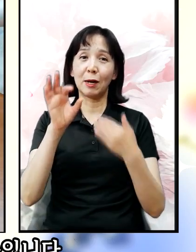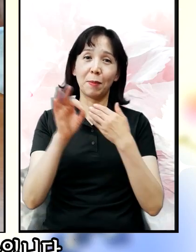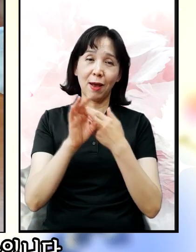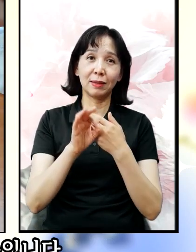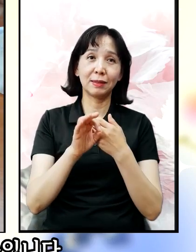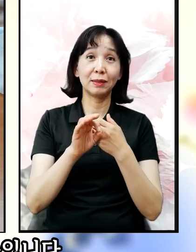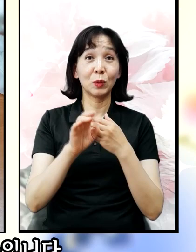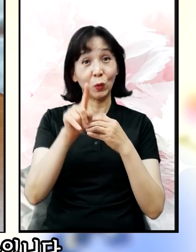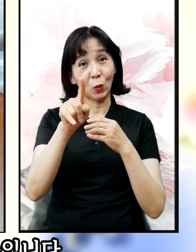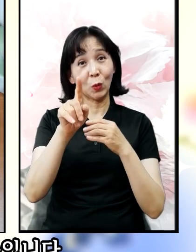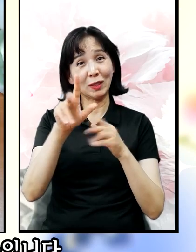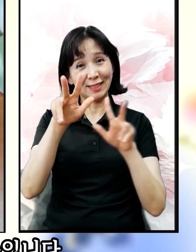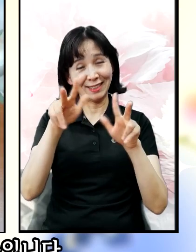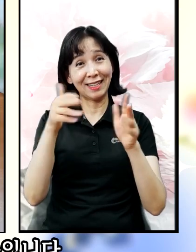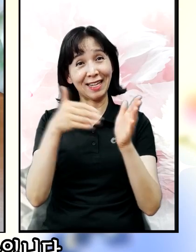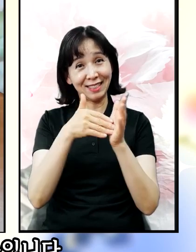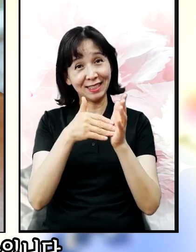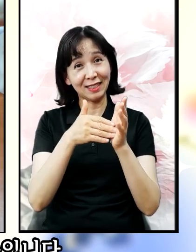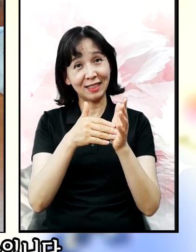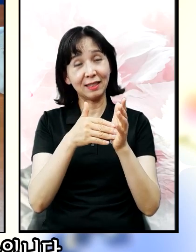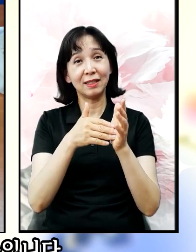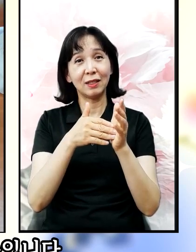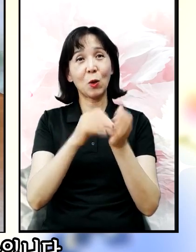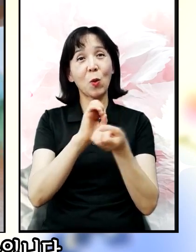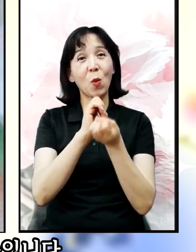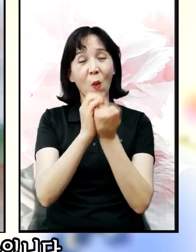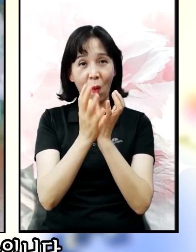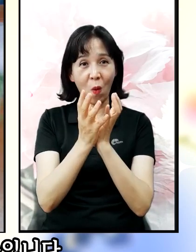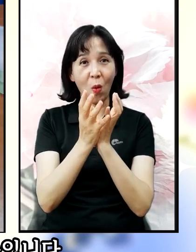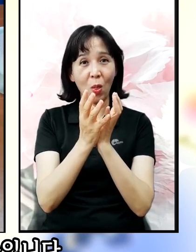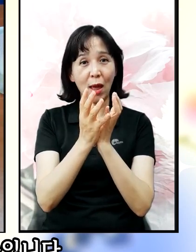자, 그러면은 여기까지